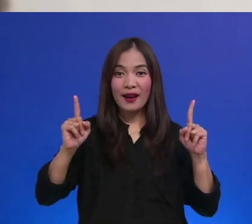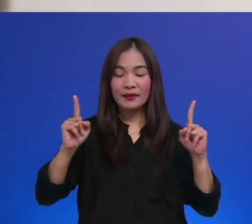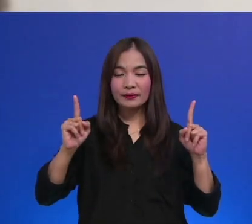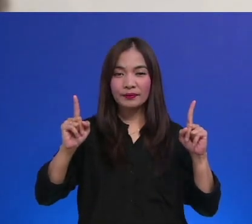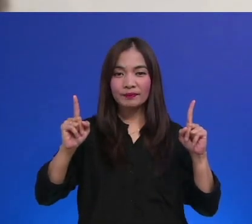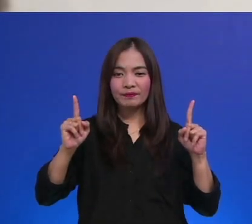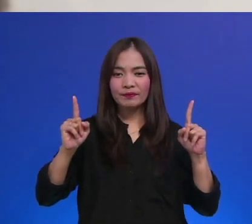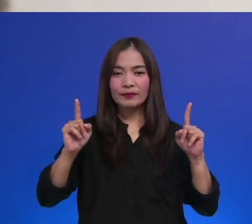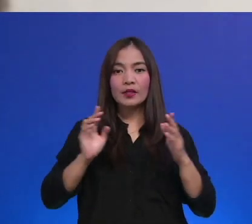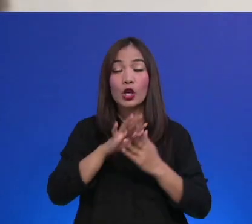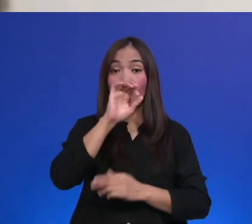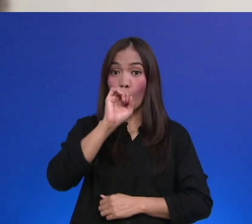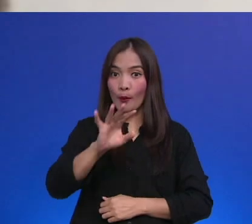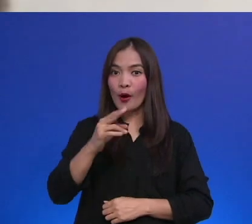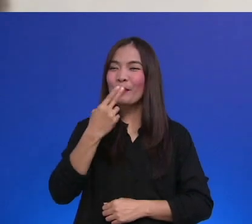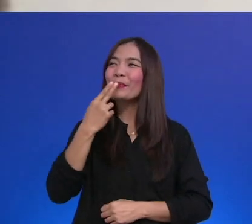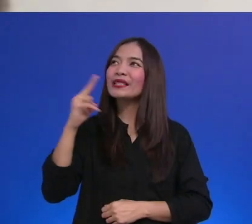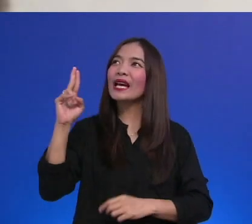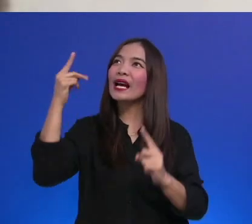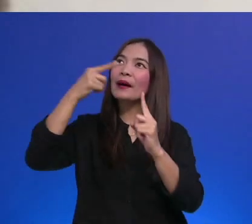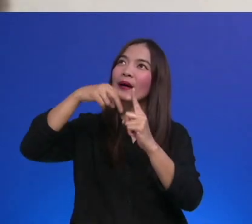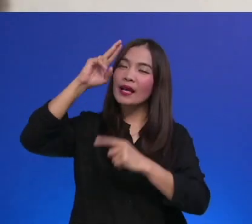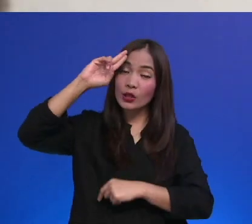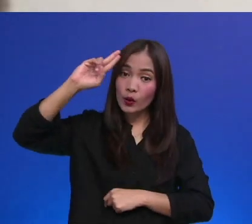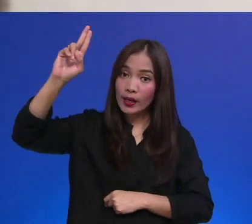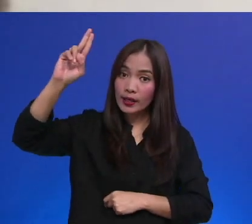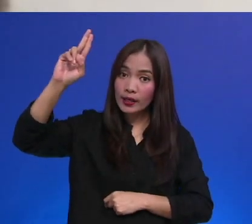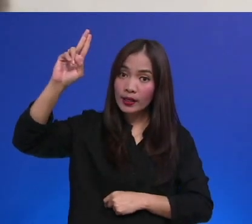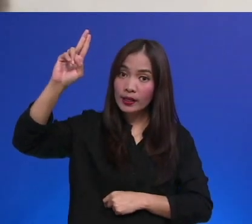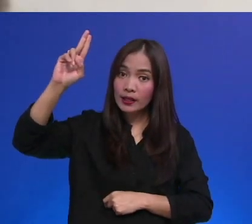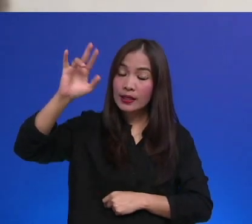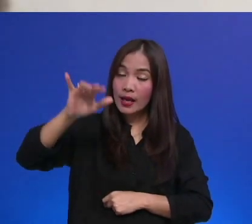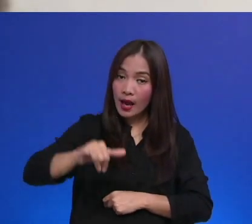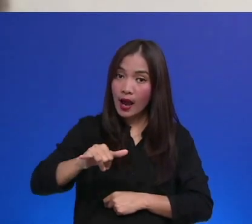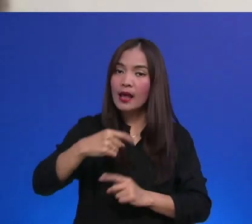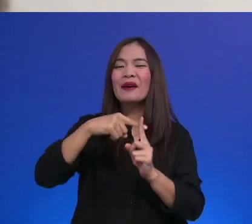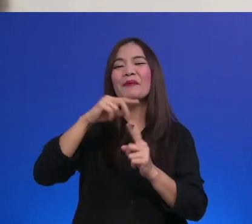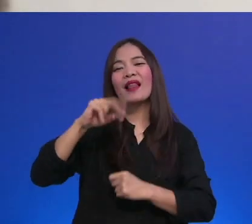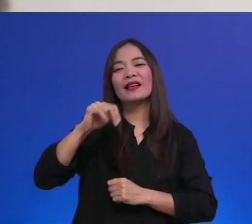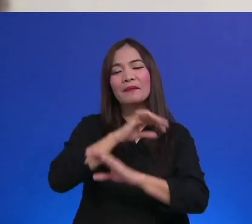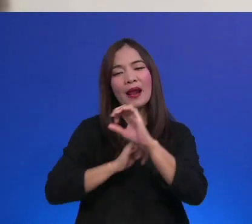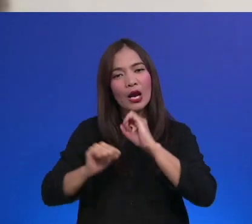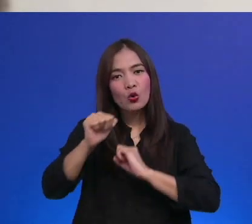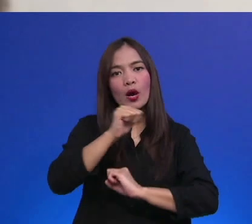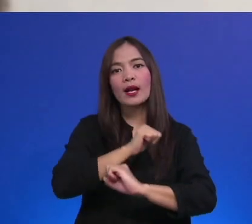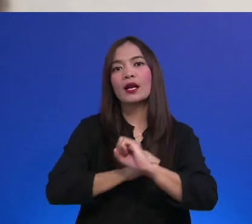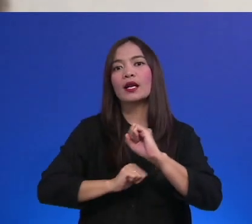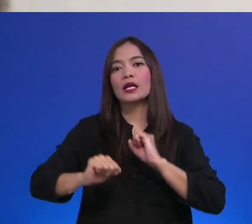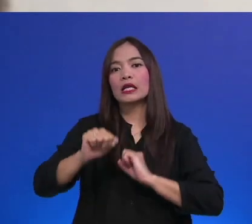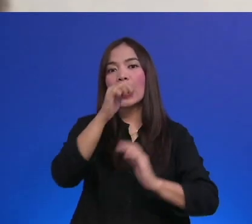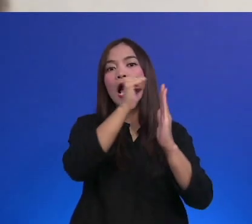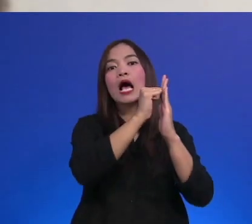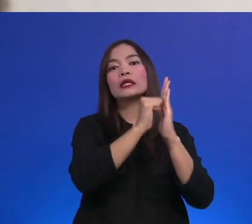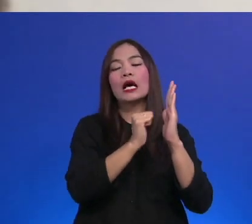mengaku percaya kepada Tuhan bahkan melakukan kegiatan